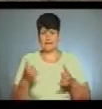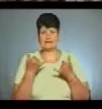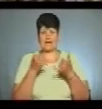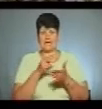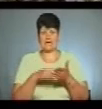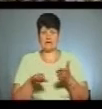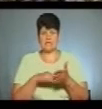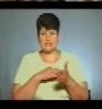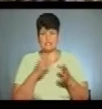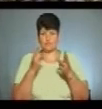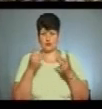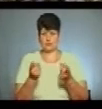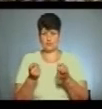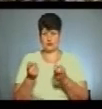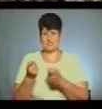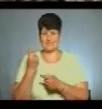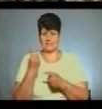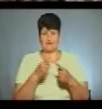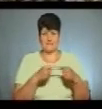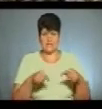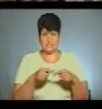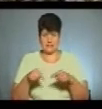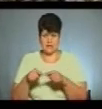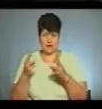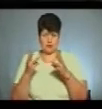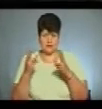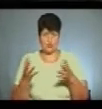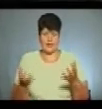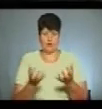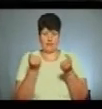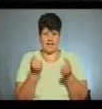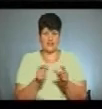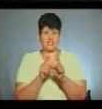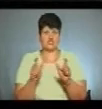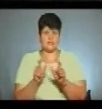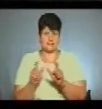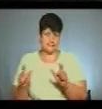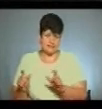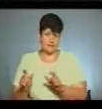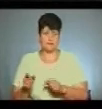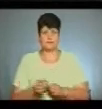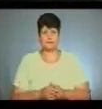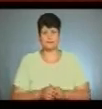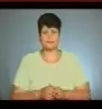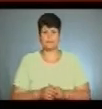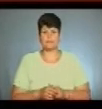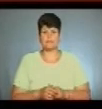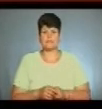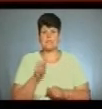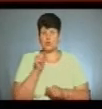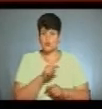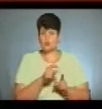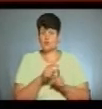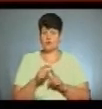ліквідації вогню залучили 2 відділення пожежно-рятувальних частин, повідомив речник пожежно-рятувальної служби області Сергій Данілін. За його